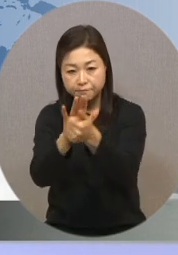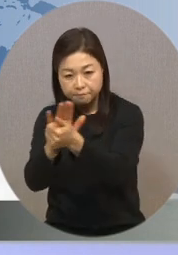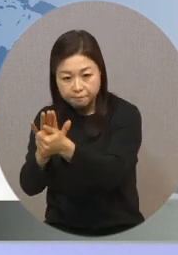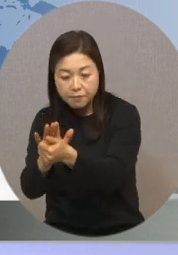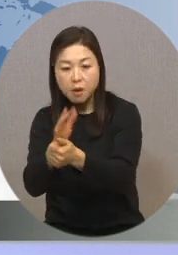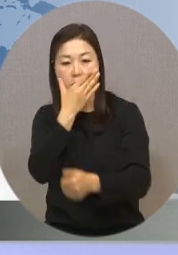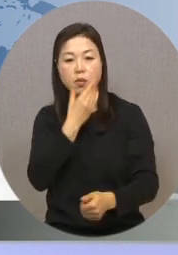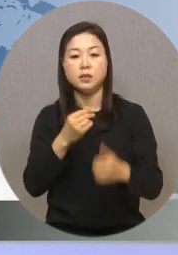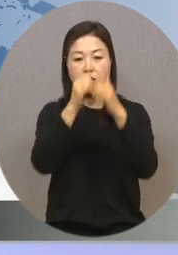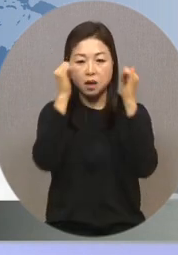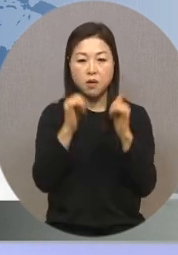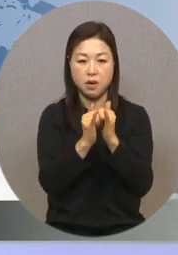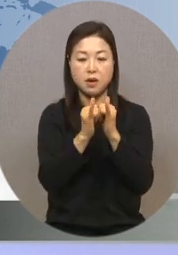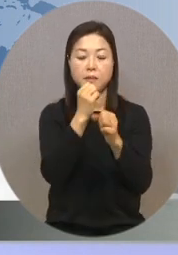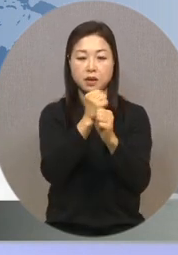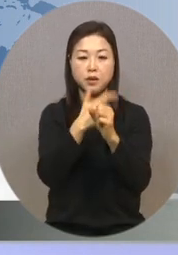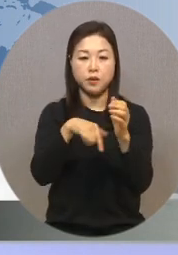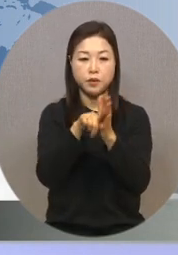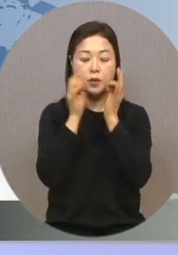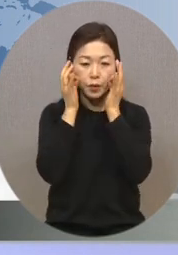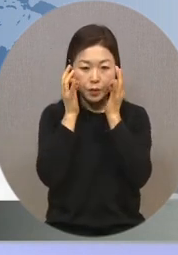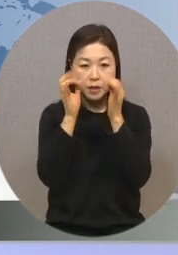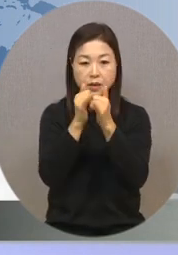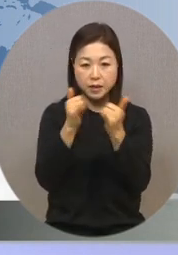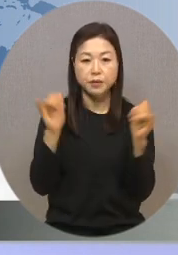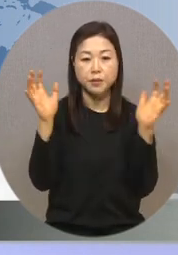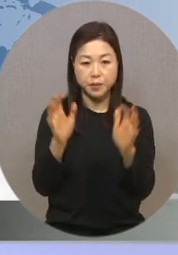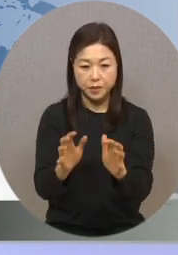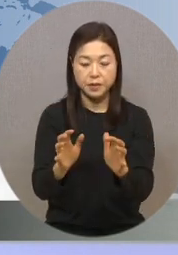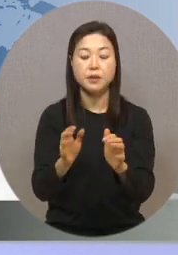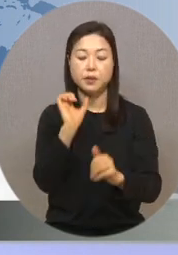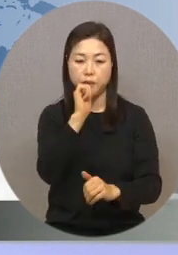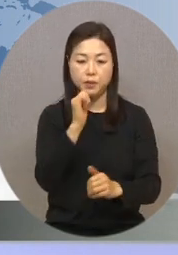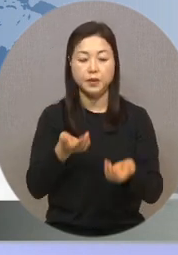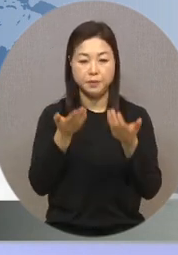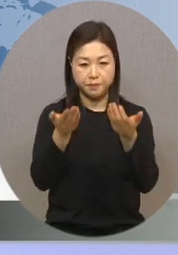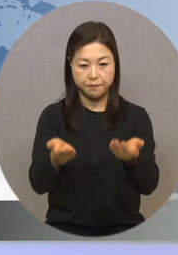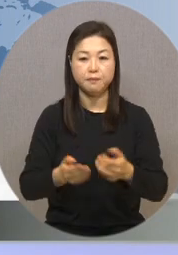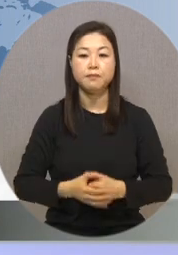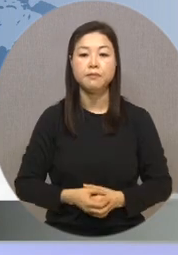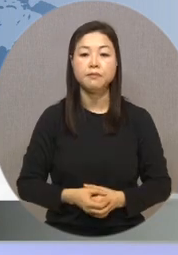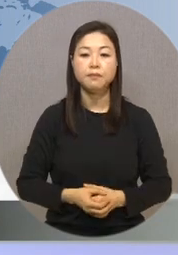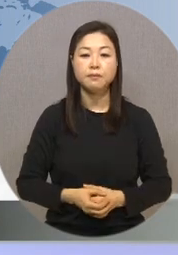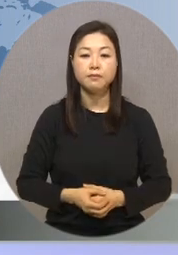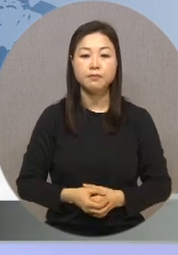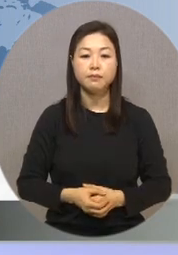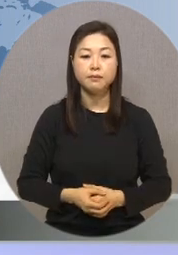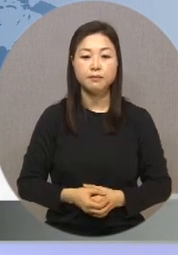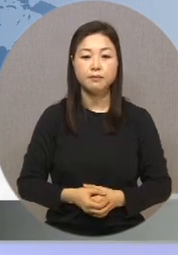복지사회를 만드는데 누구보다 앞장선 이들이 함께한 시간, 박성용 기자가 전합니다.